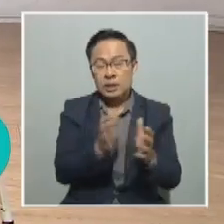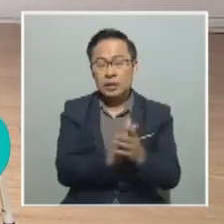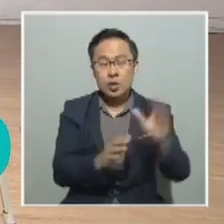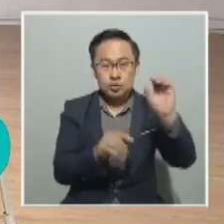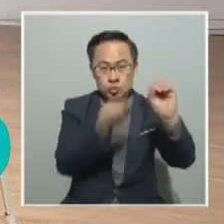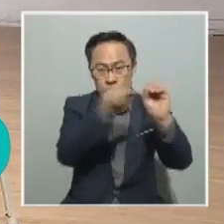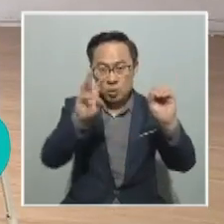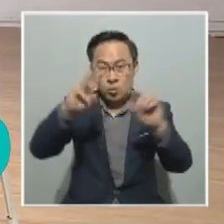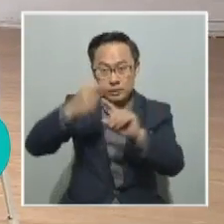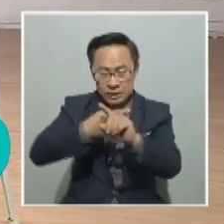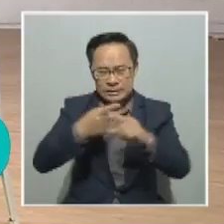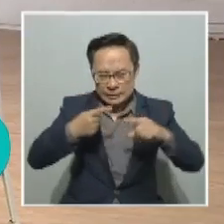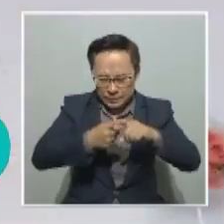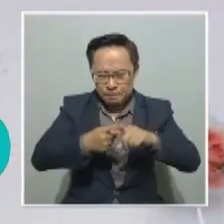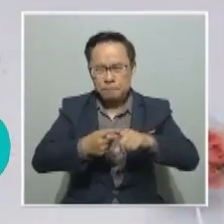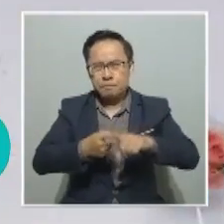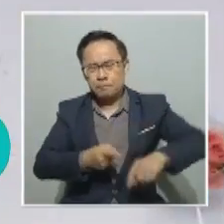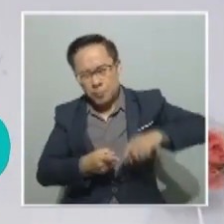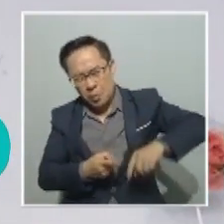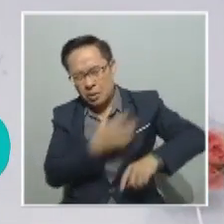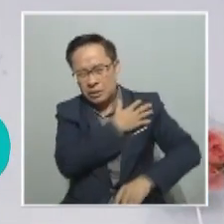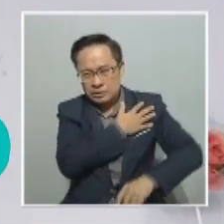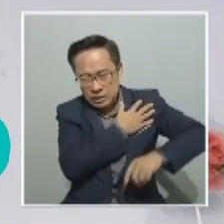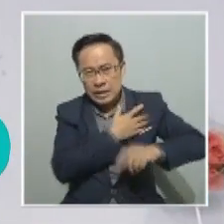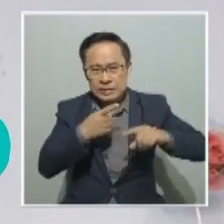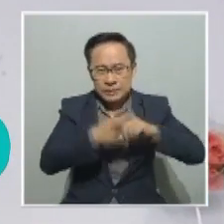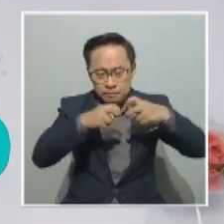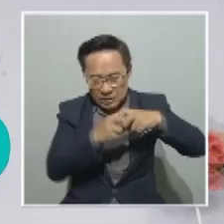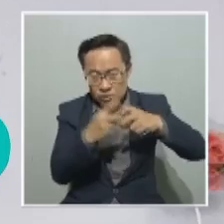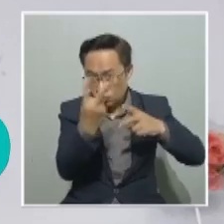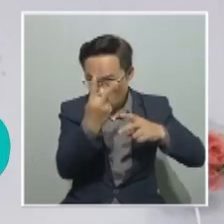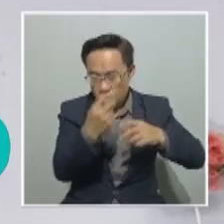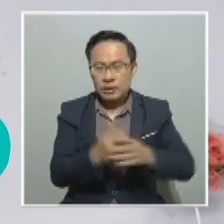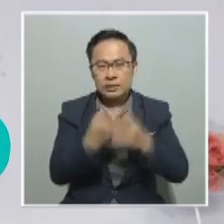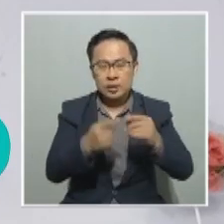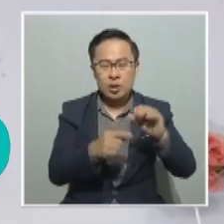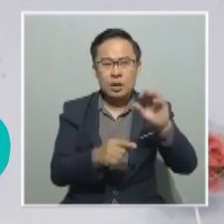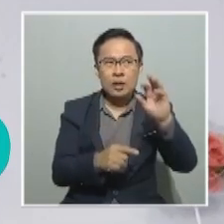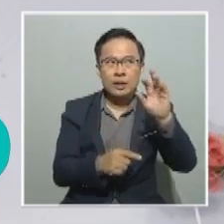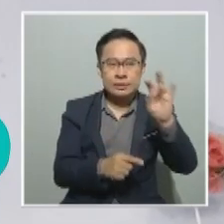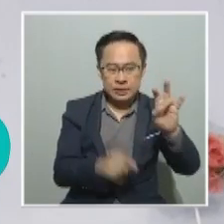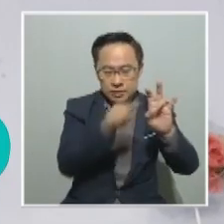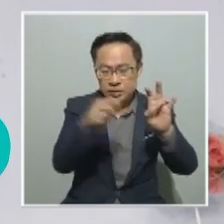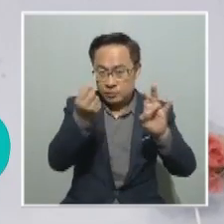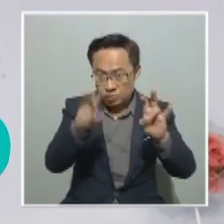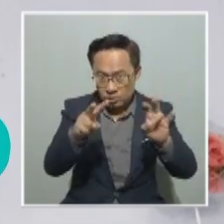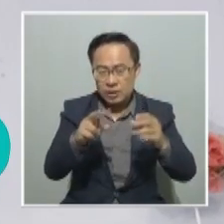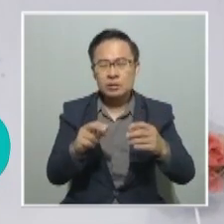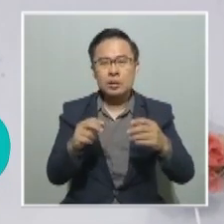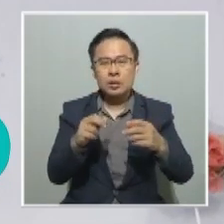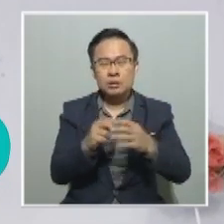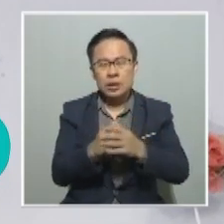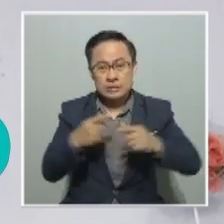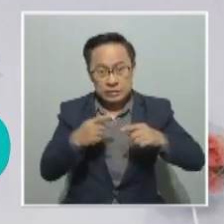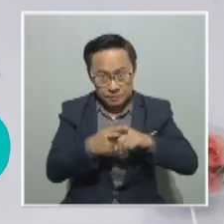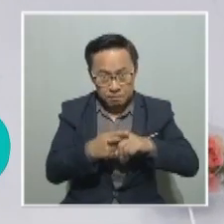ของโรคคือเจ็บและปวดและติดถ้าเกิดว่าเกิน6เดือนไปแล้วยังเจ็บและติดอยู่อันนี้อาจจะต้อง MRI เพื่อเช็คดูว่าเอ็นมันขาดไหมอย่างที่บอก